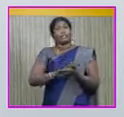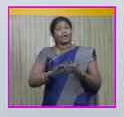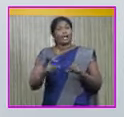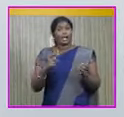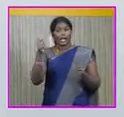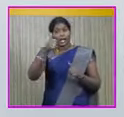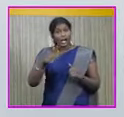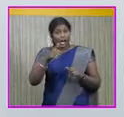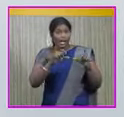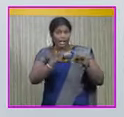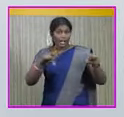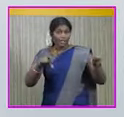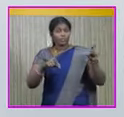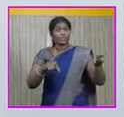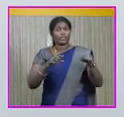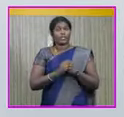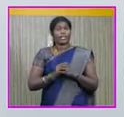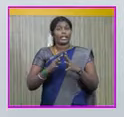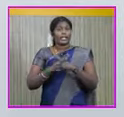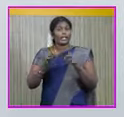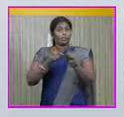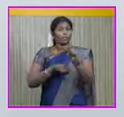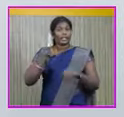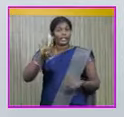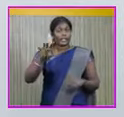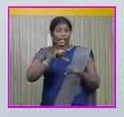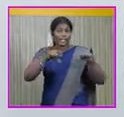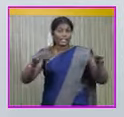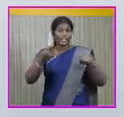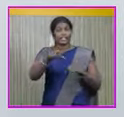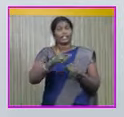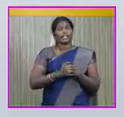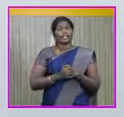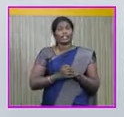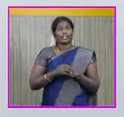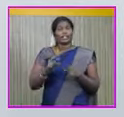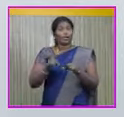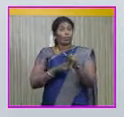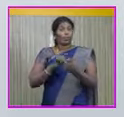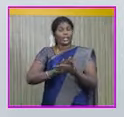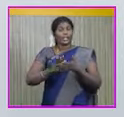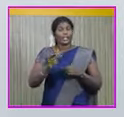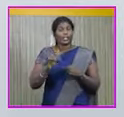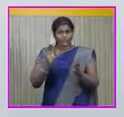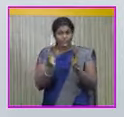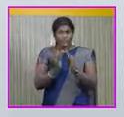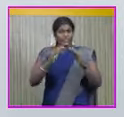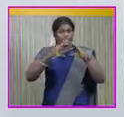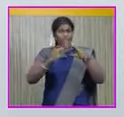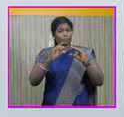6 அலகுகள், WY 4 அலகுகள், YH என்ற அந்த குட்டி முக்கோணத்தோட